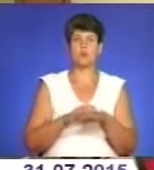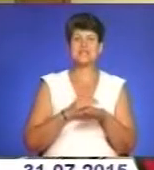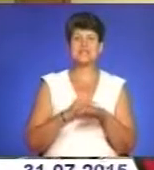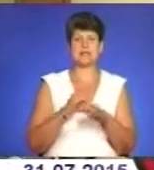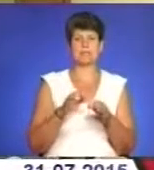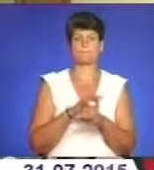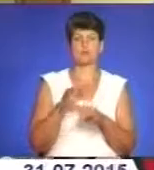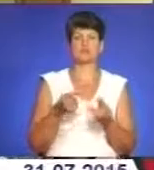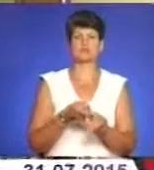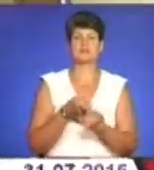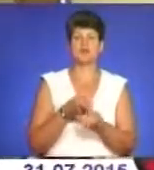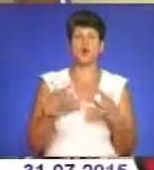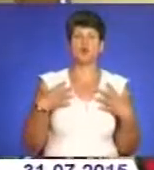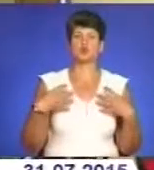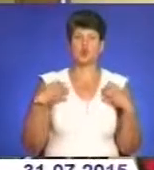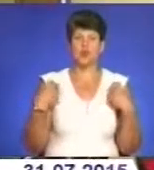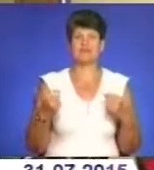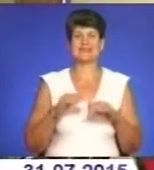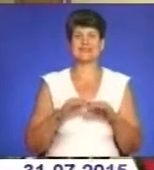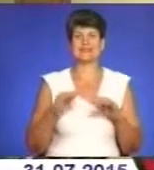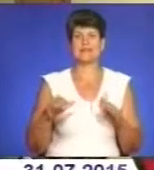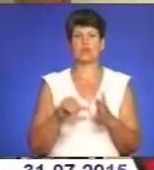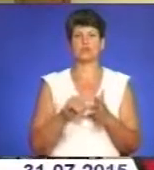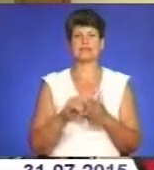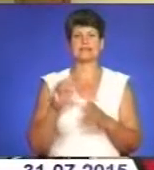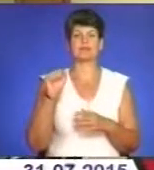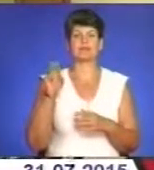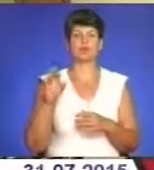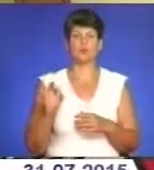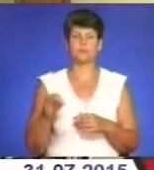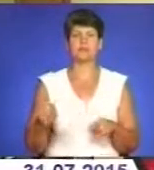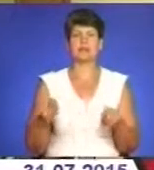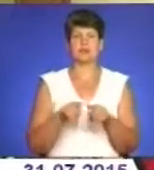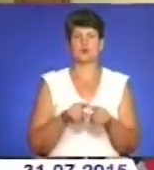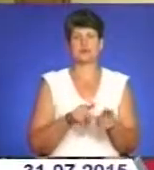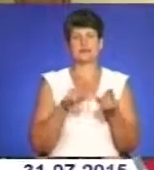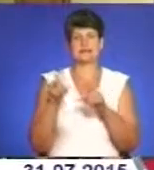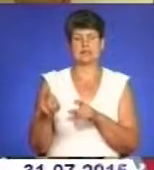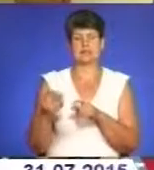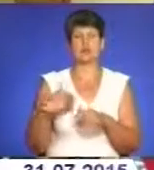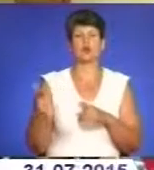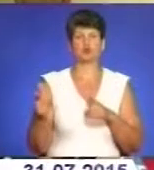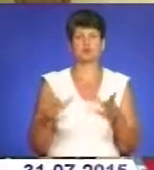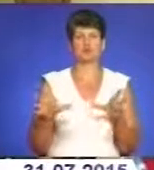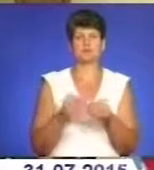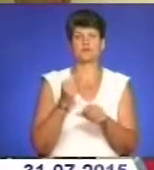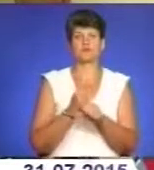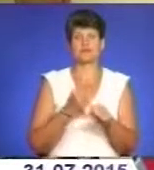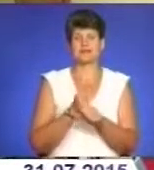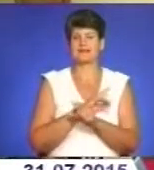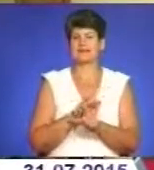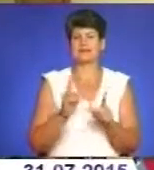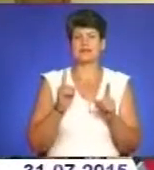що стосується оздоровлення дітей, учасників АТО, а також переселенців. Ми готові до співробітництва не лише